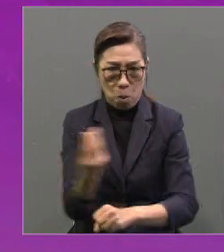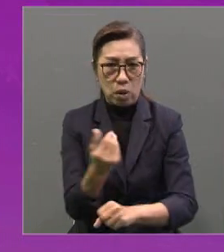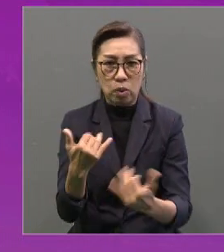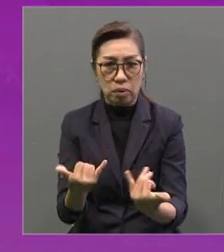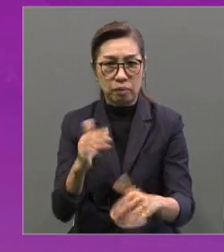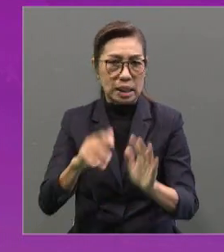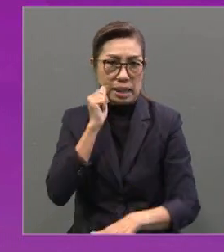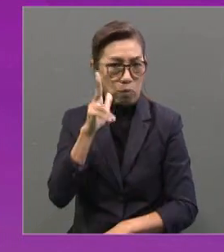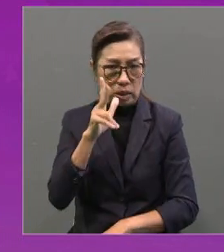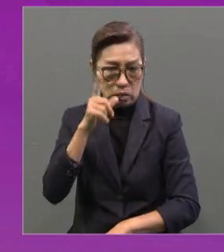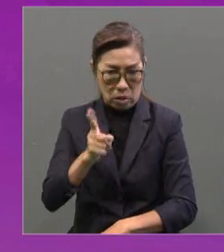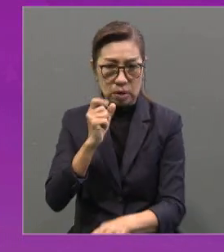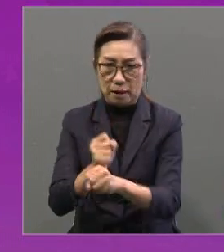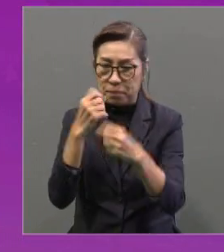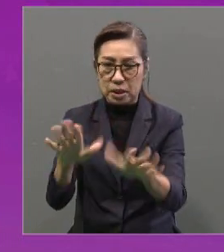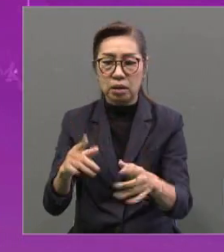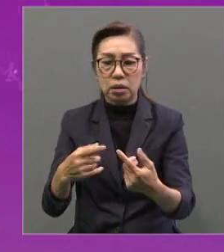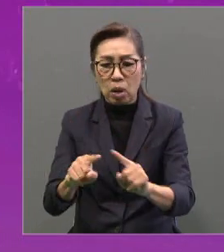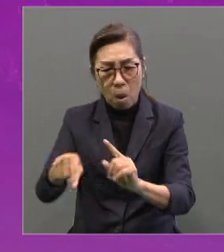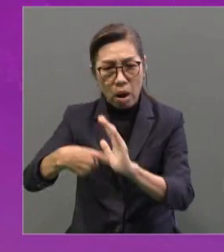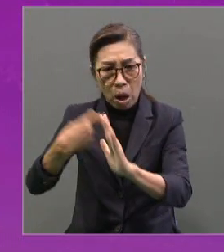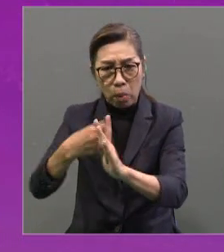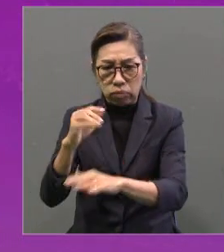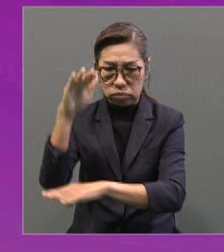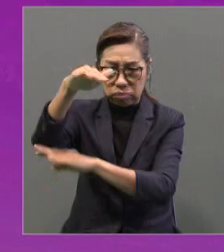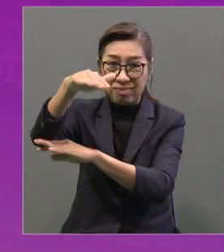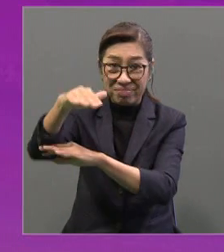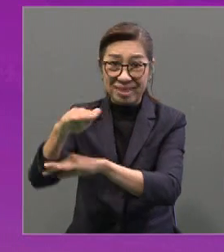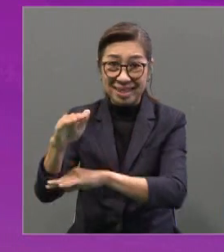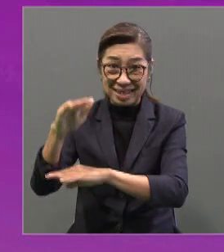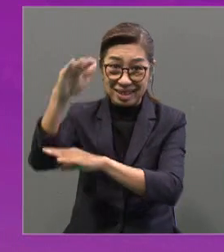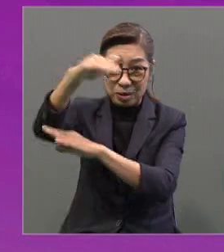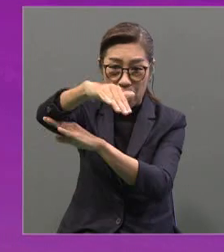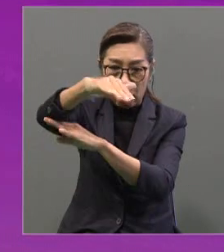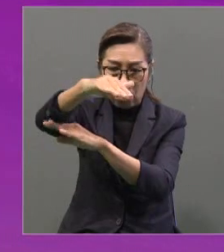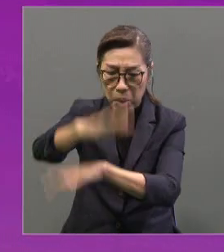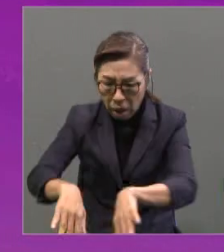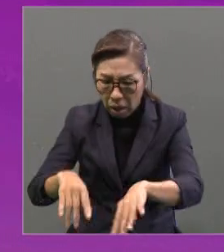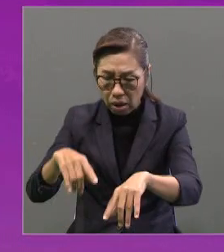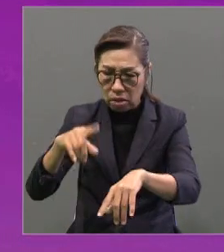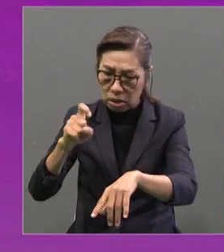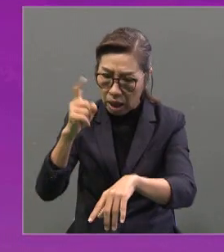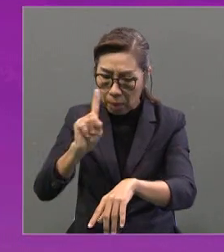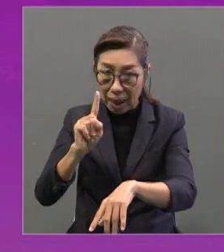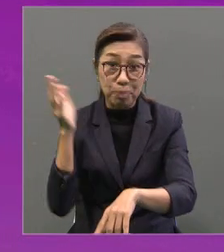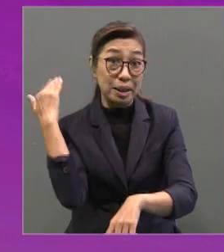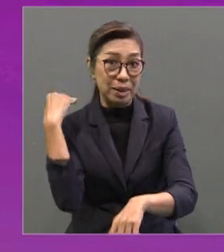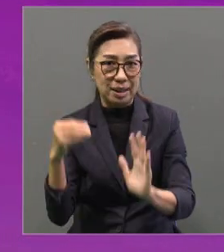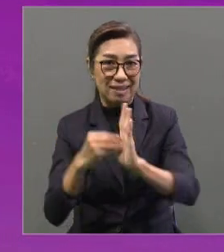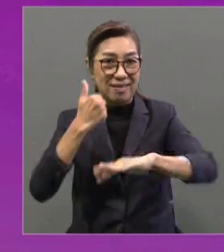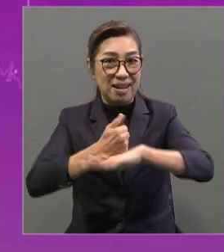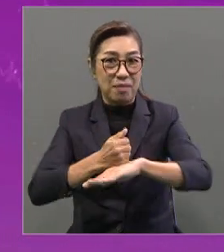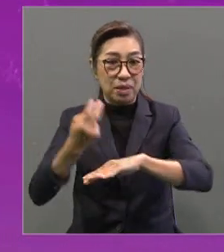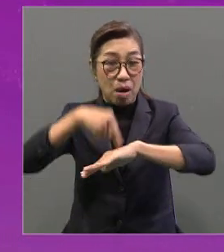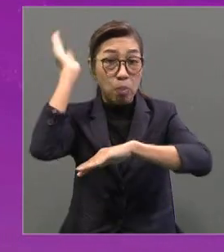ดก็คือ3วันด้วยกันส่วนสาเหตุที่แท้จริงอาจจะต้องมีการตรวจสอบเมื่อสักครู่นี้ดิฉันได้มีโอกาสรับฟังอยู่นะคะคือการก่อสร้างส